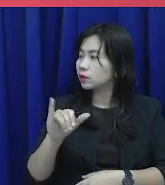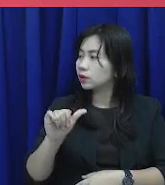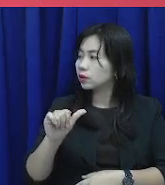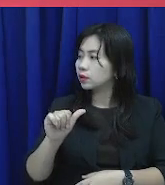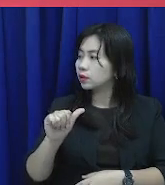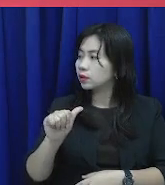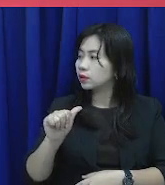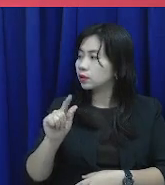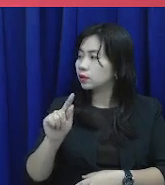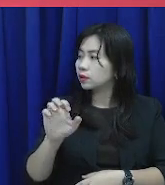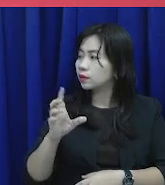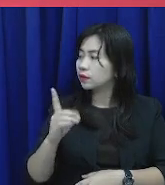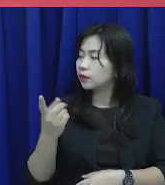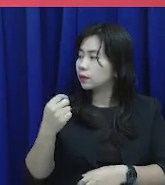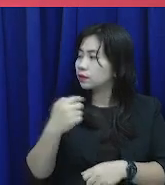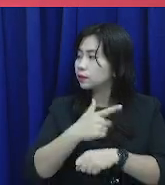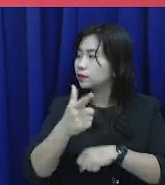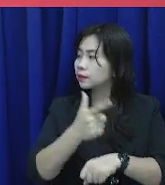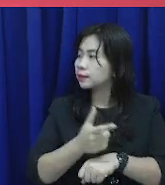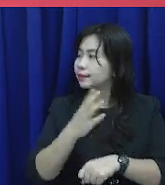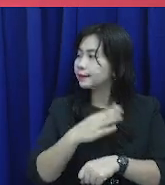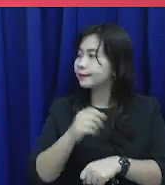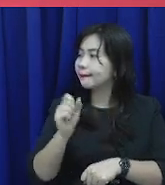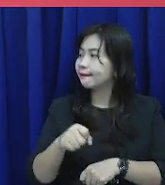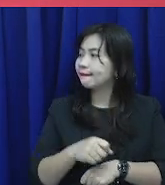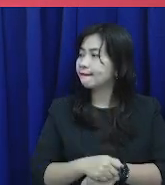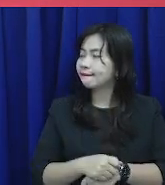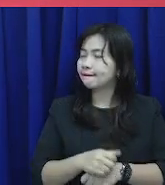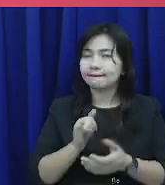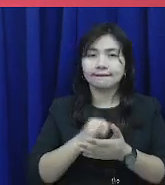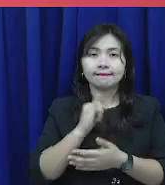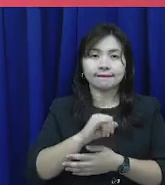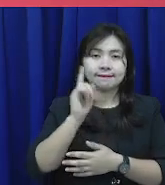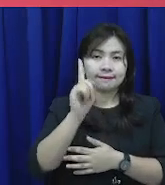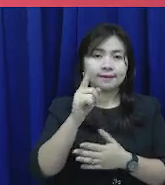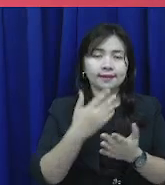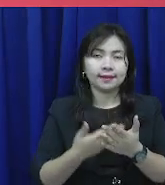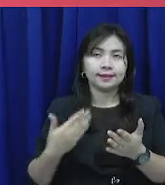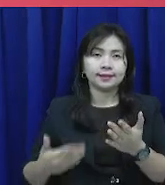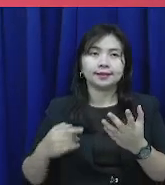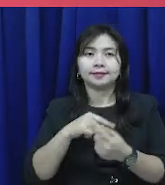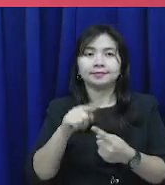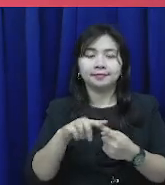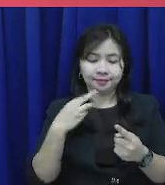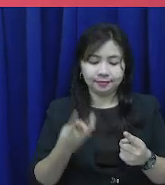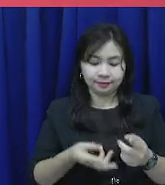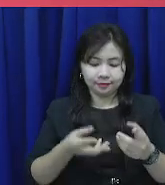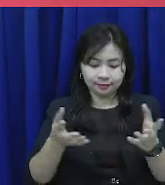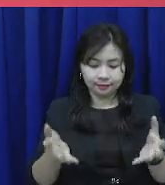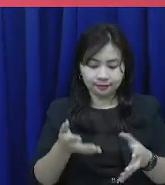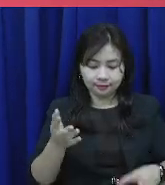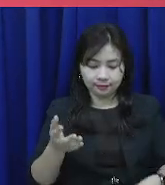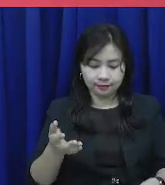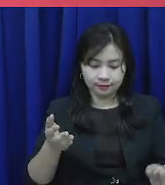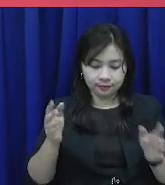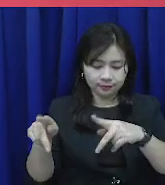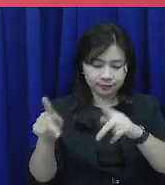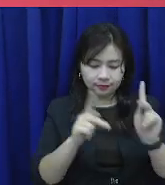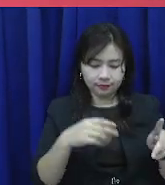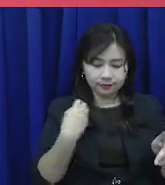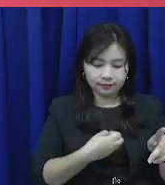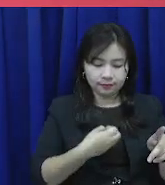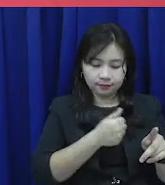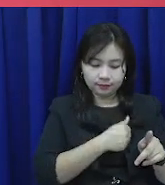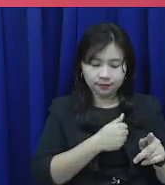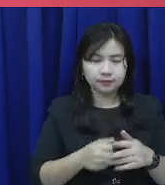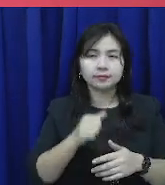that's one of the things na magandang makita rin po natin sa tanghali po na ito when we cultivate ourselves we are also not only